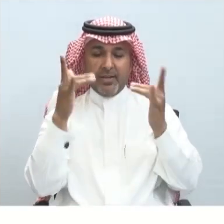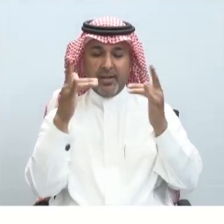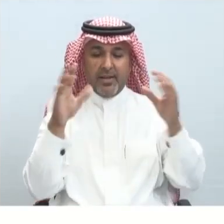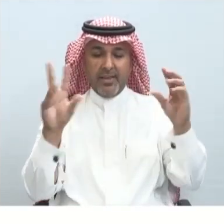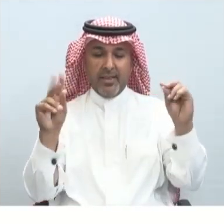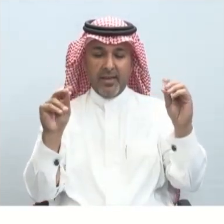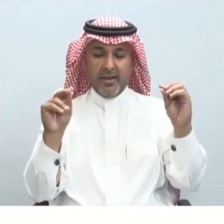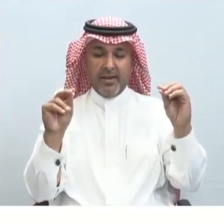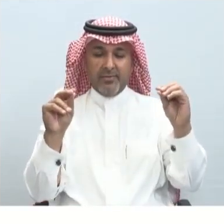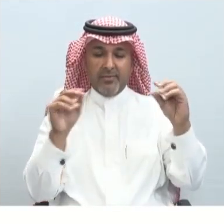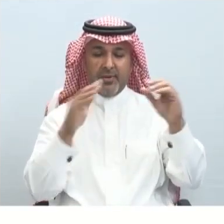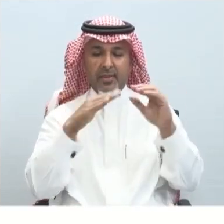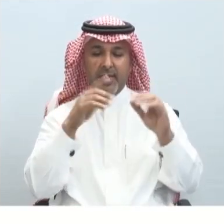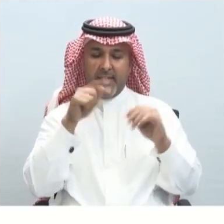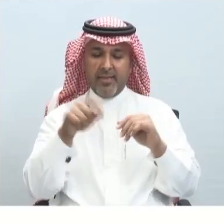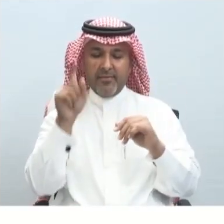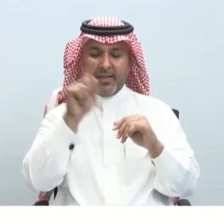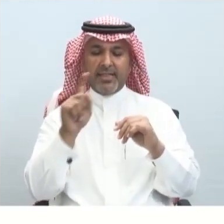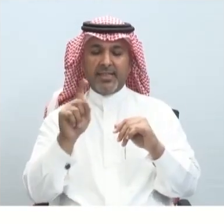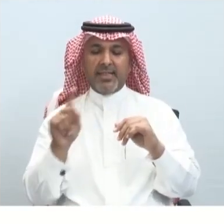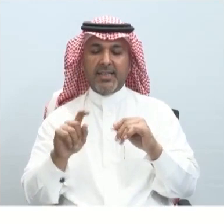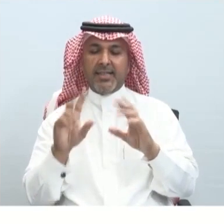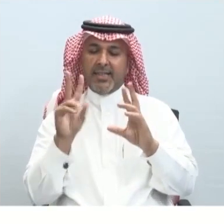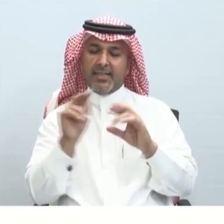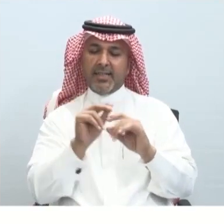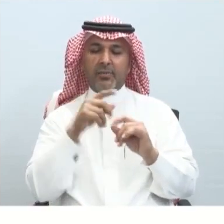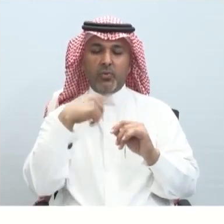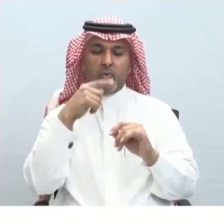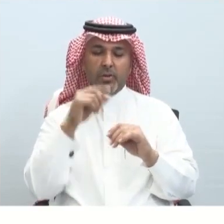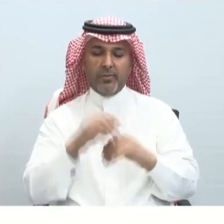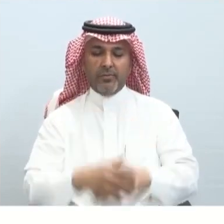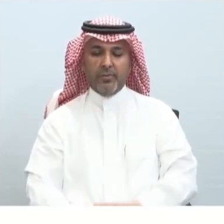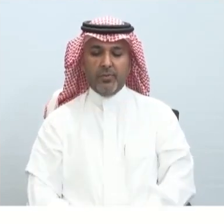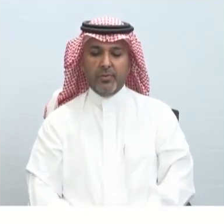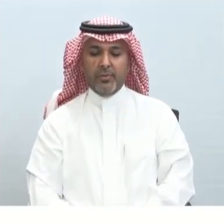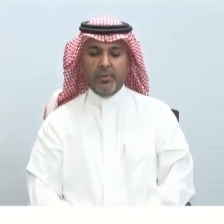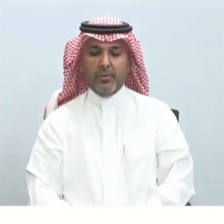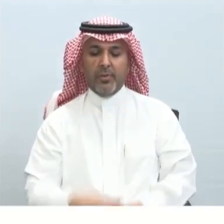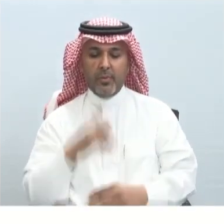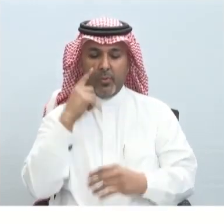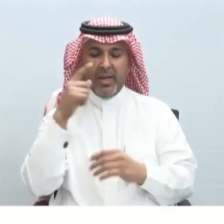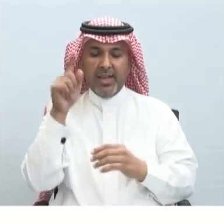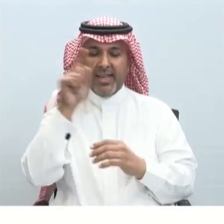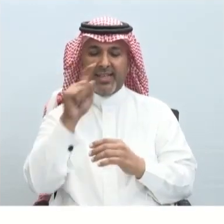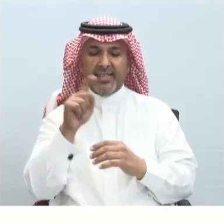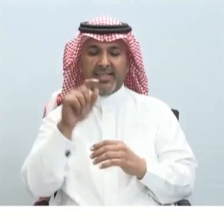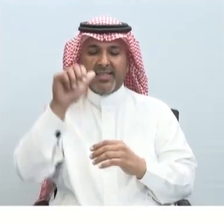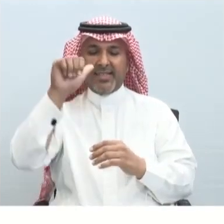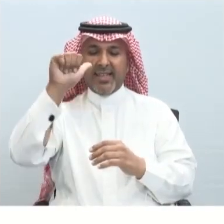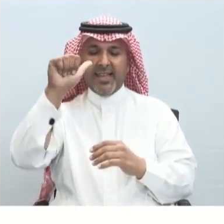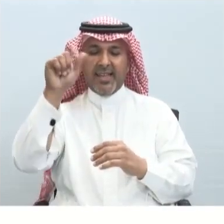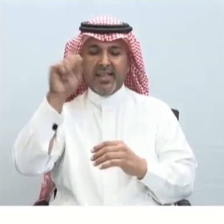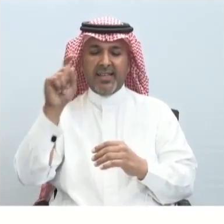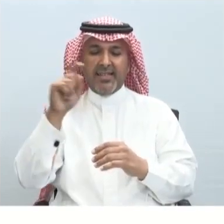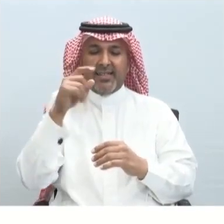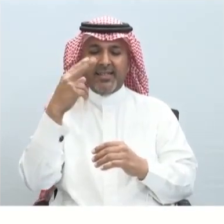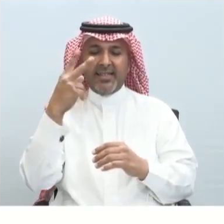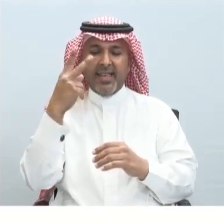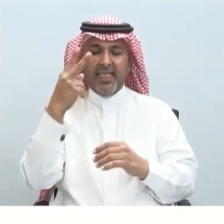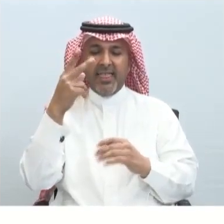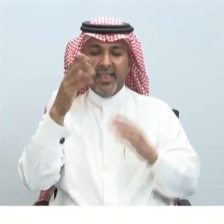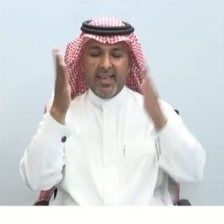كذلك من حالات تطابق المثلث اللي تعرفنا عليها في الصف الاول الثانوي اللي هي حاله اس اي اس انه اذا تطابق